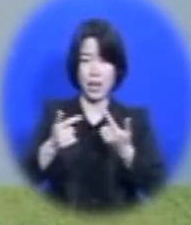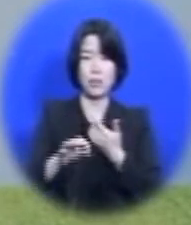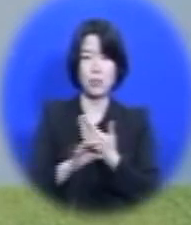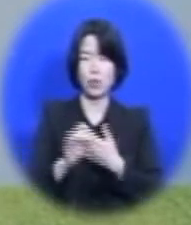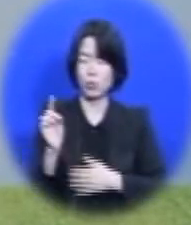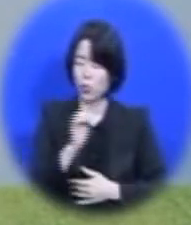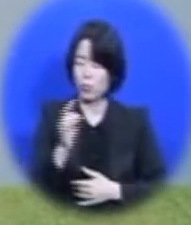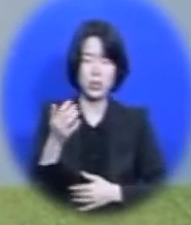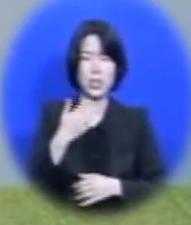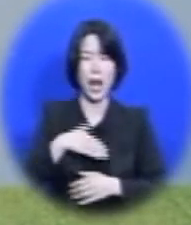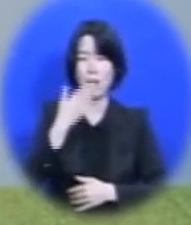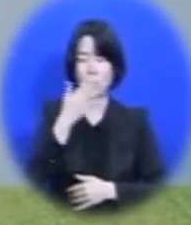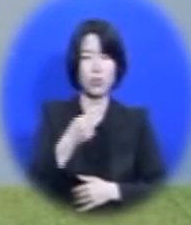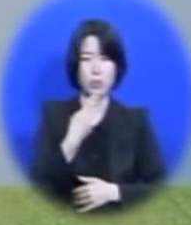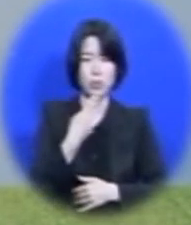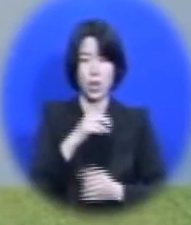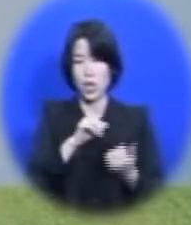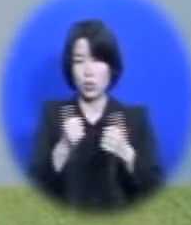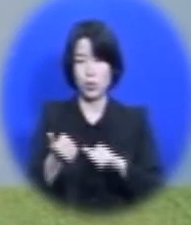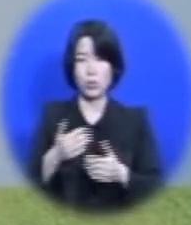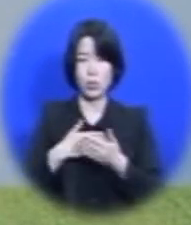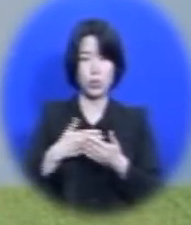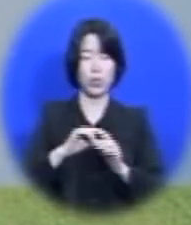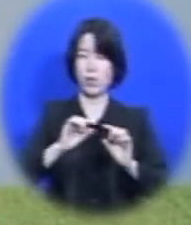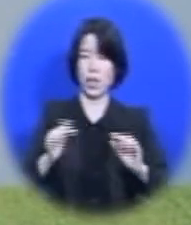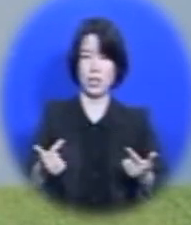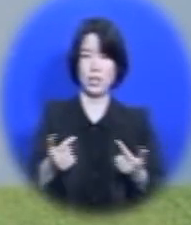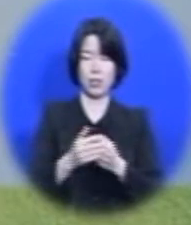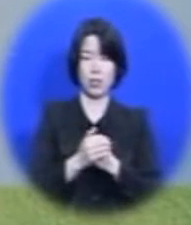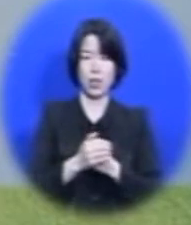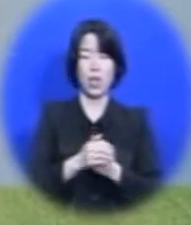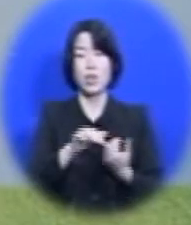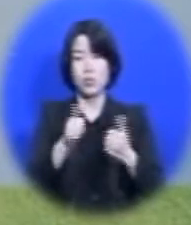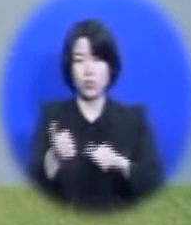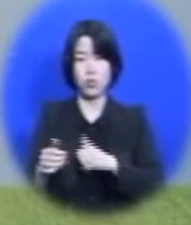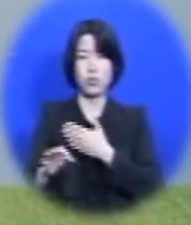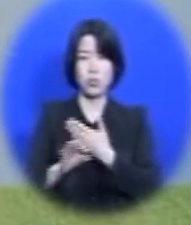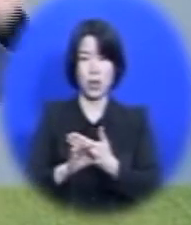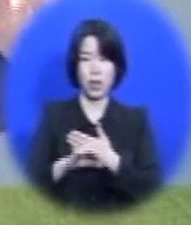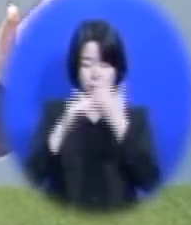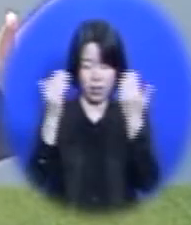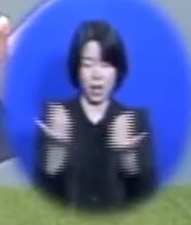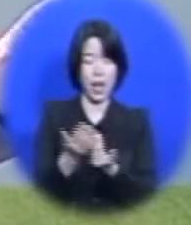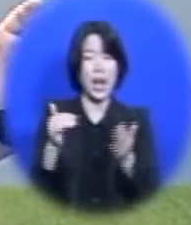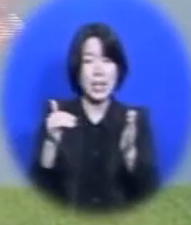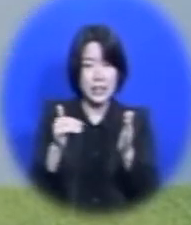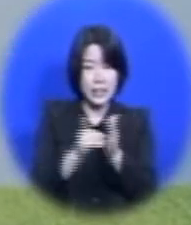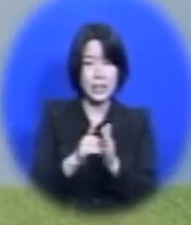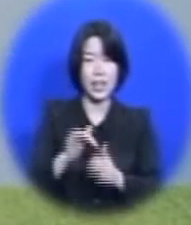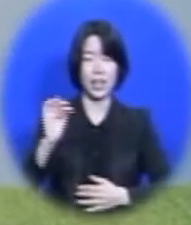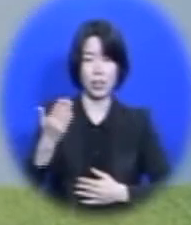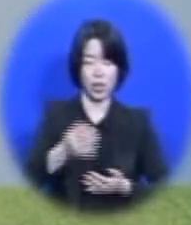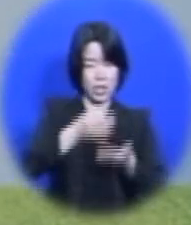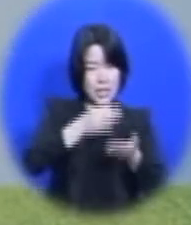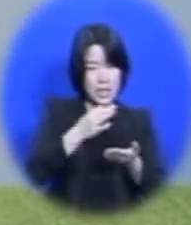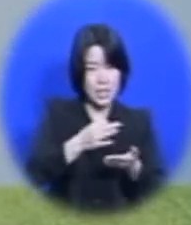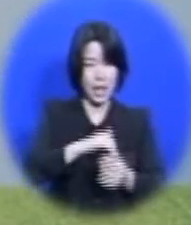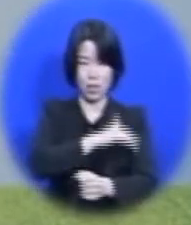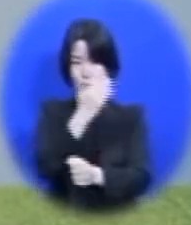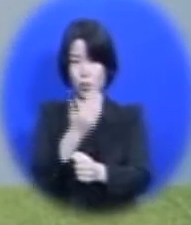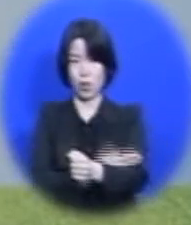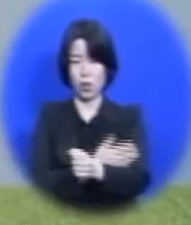겁니다. 죽음이 두려운 게 아닙니다. 죽으면 다 끝나게 될 재산,